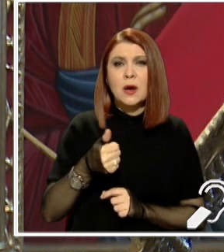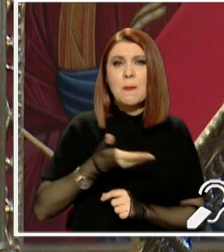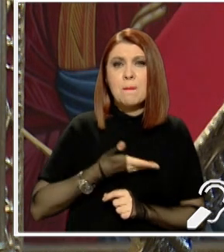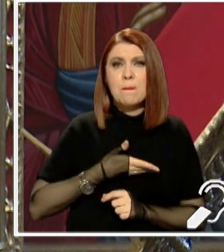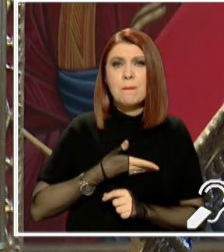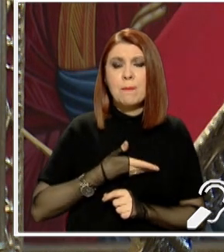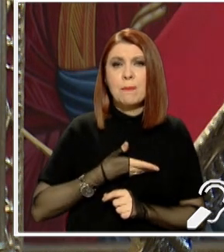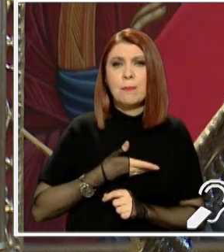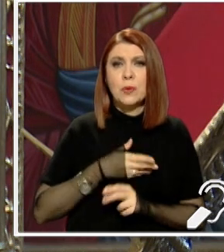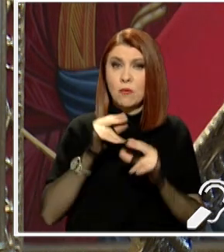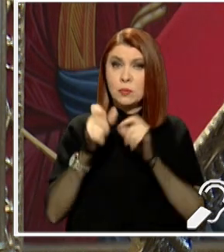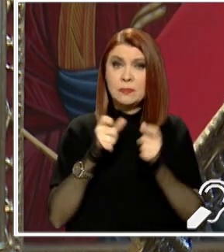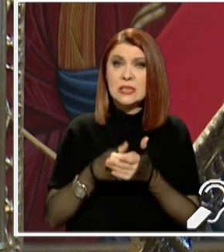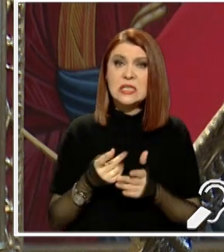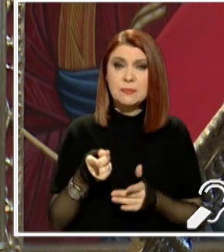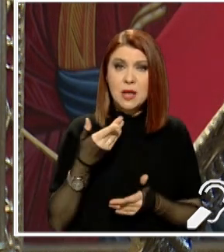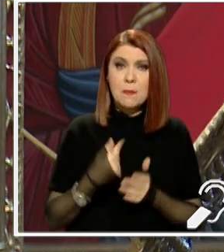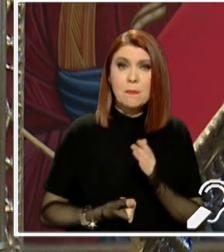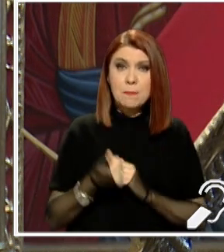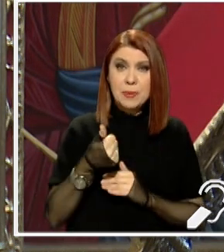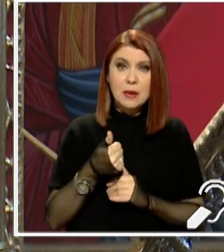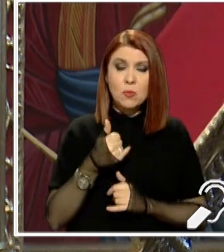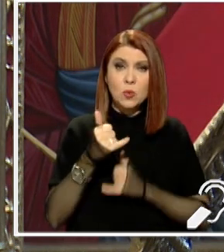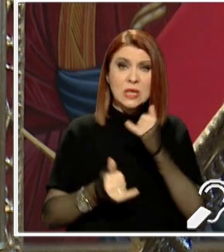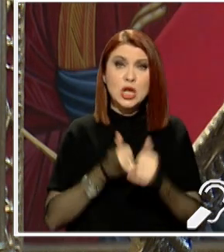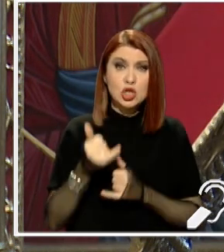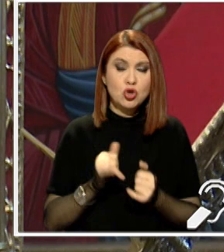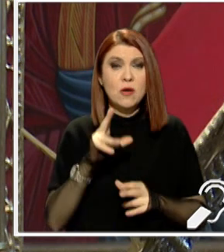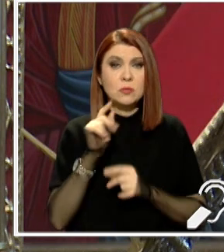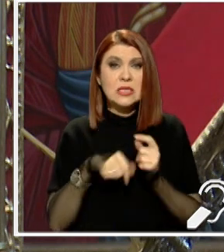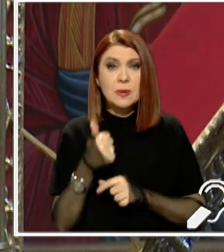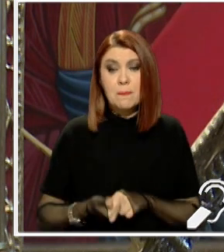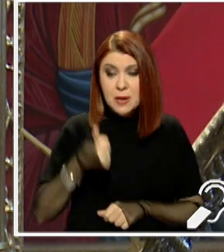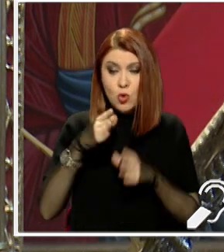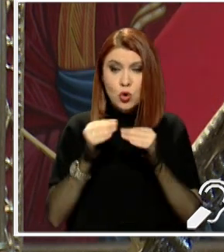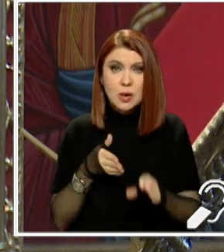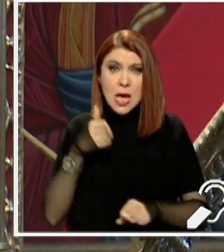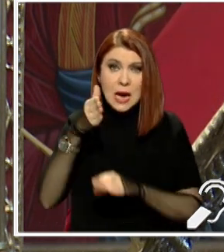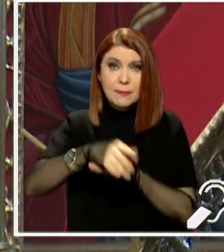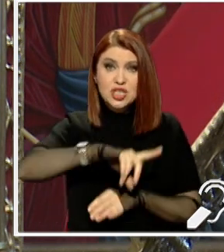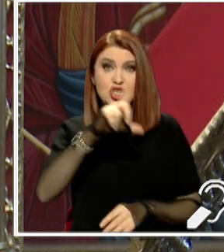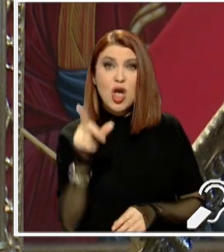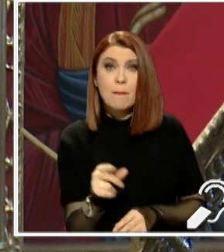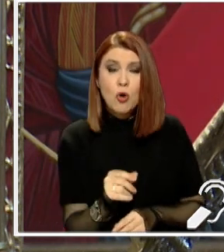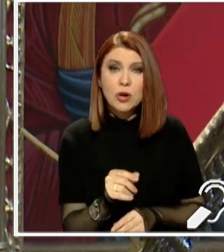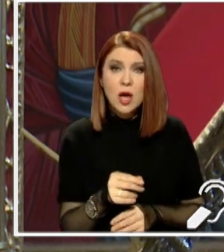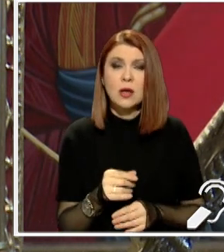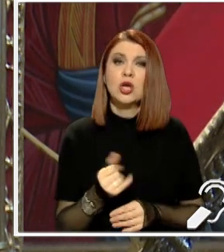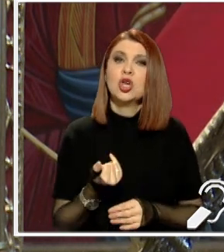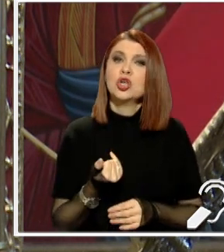Nu doar că vorbim despre primul niponist în istorie, vorbim despre primul român care a călcat pe pământul Japoniei și a